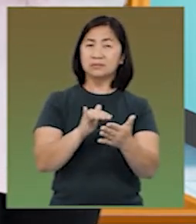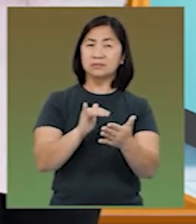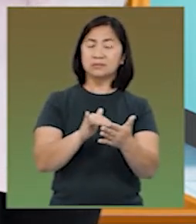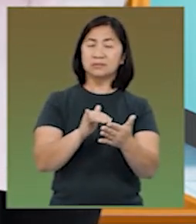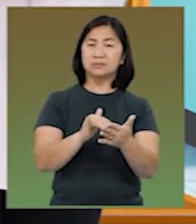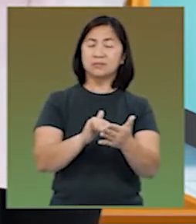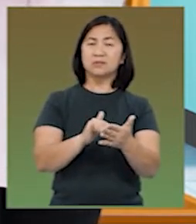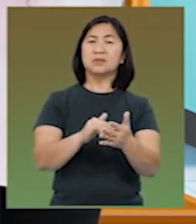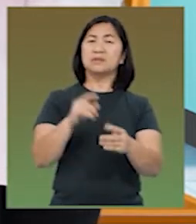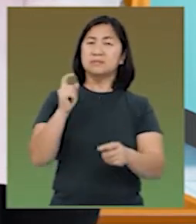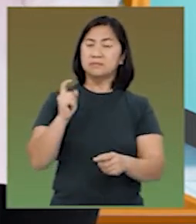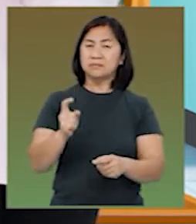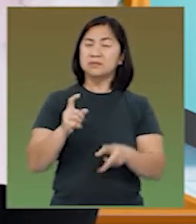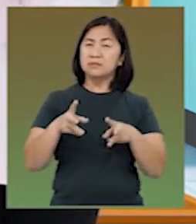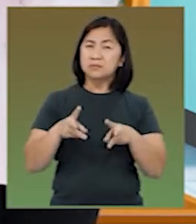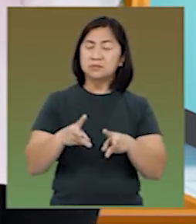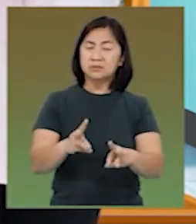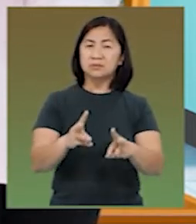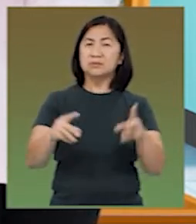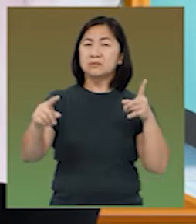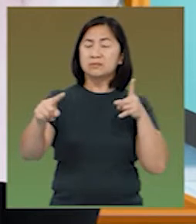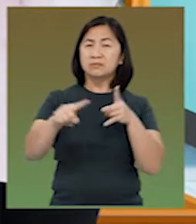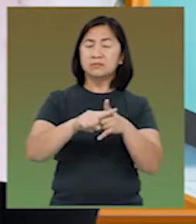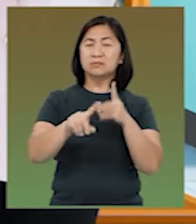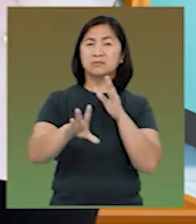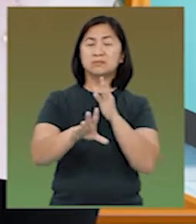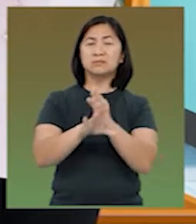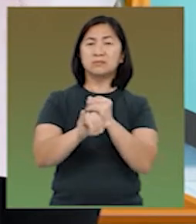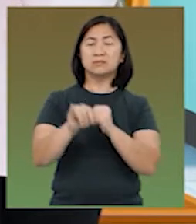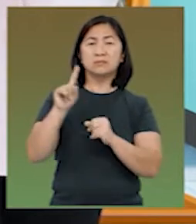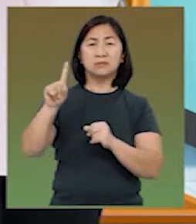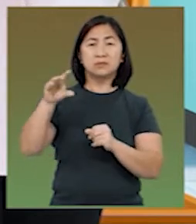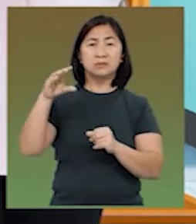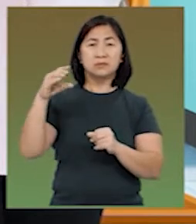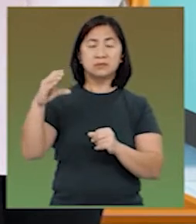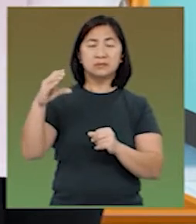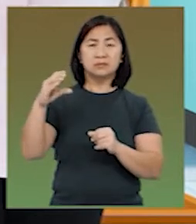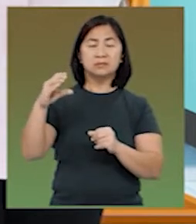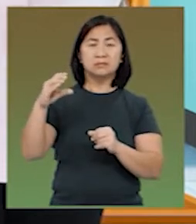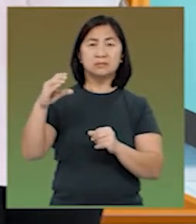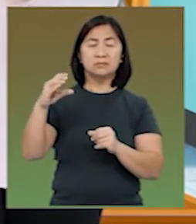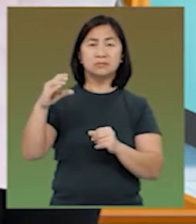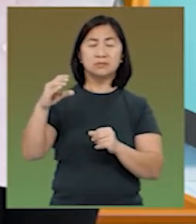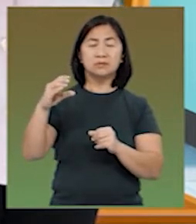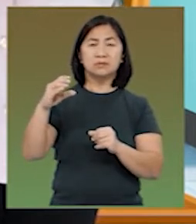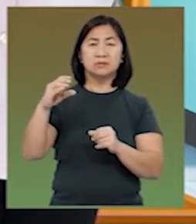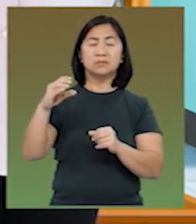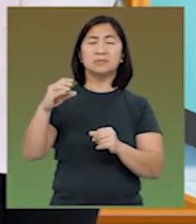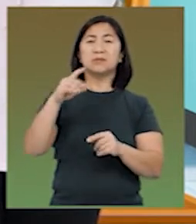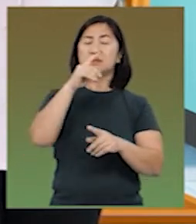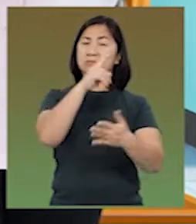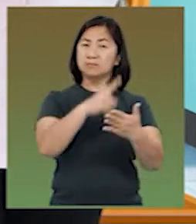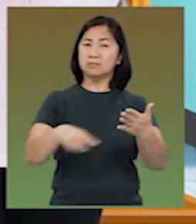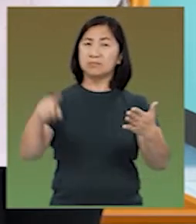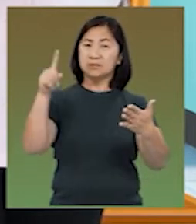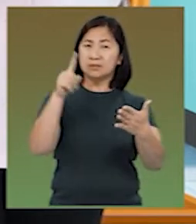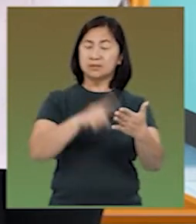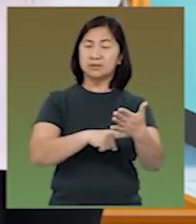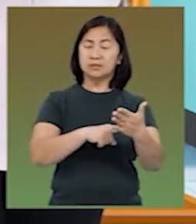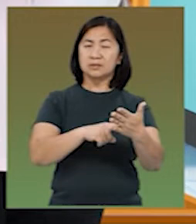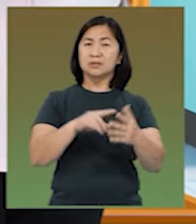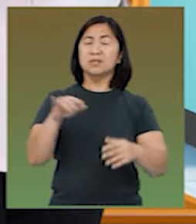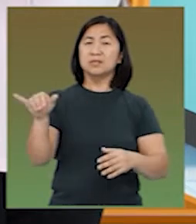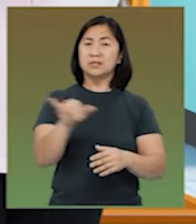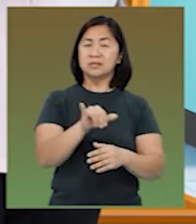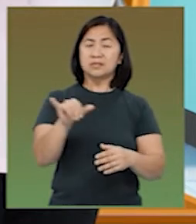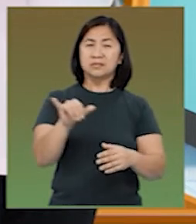Napag-aralan na ang mabilis na paraan ng pag-divide by 100. I-cancel ang mga parehong bilang